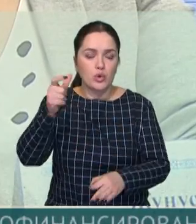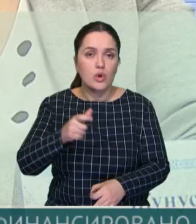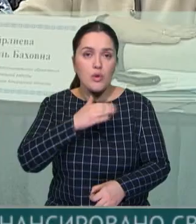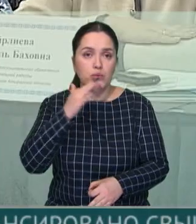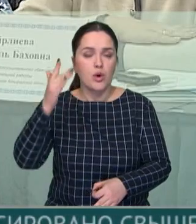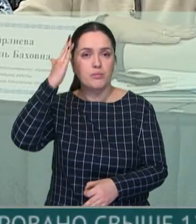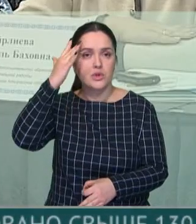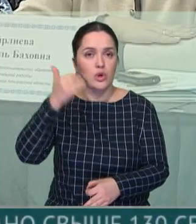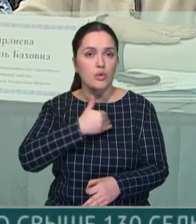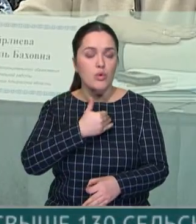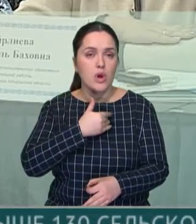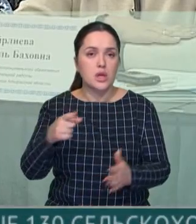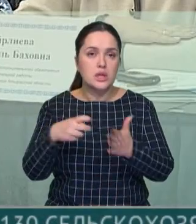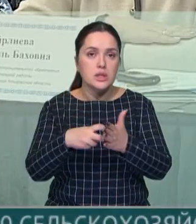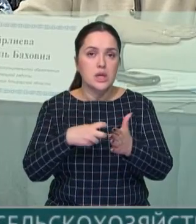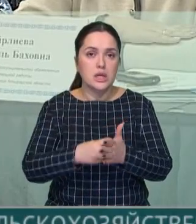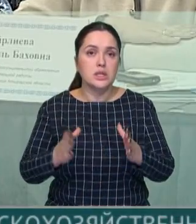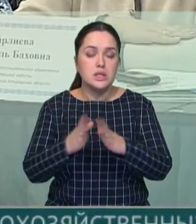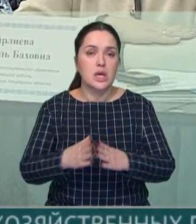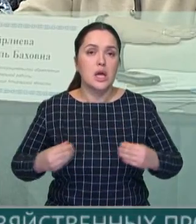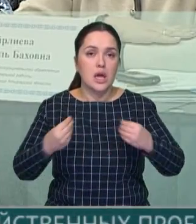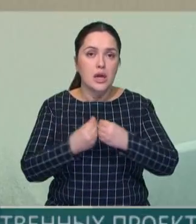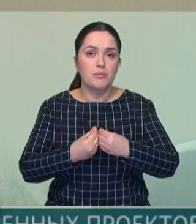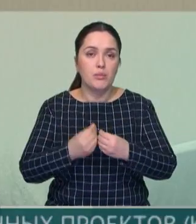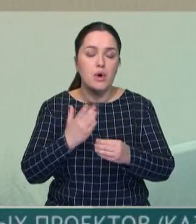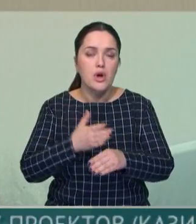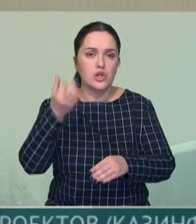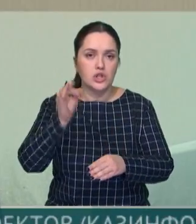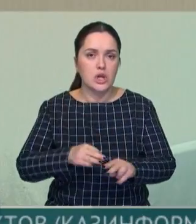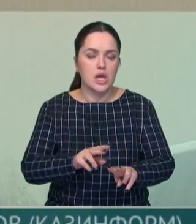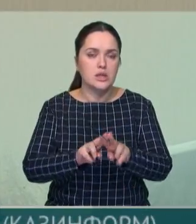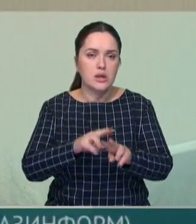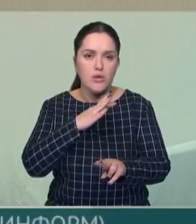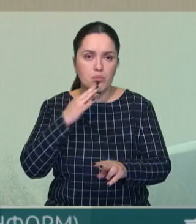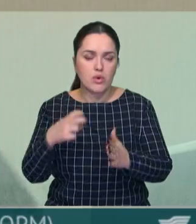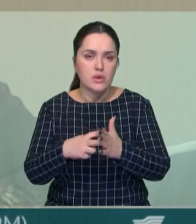людей, мечтающих о создании семьи. И чаще всего на этот шаг решаются астанчане.